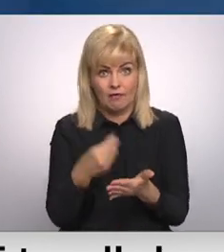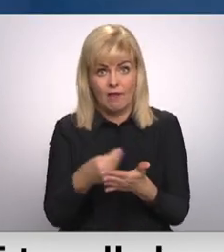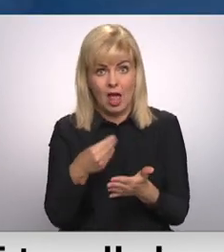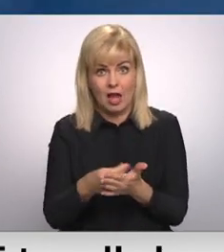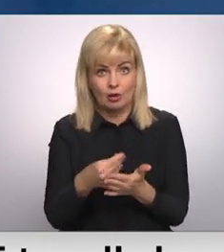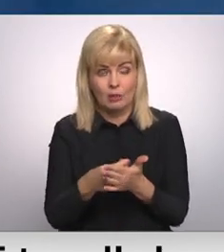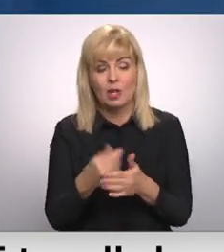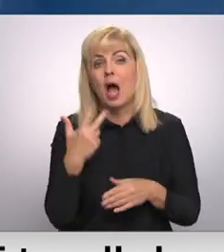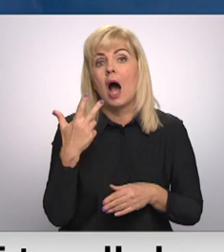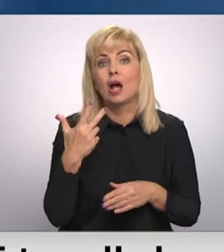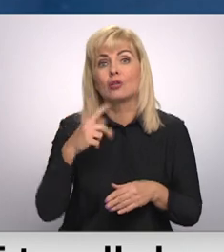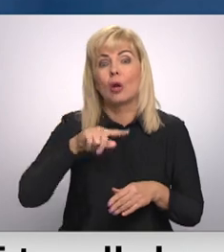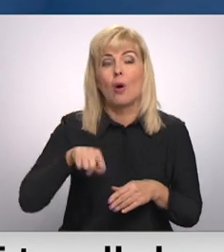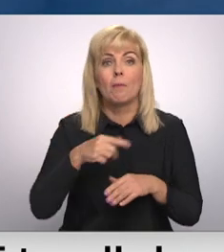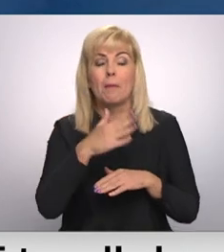ir